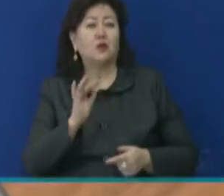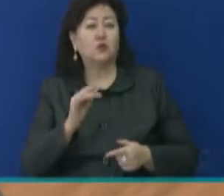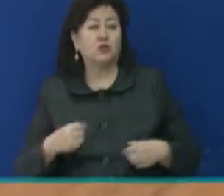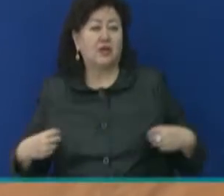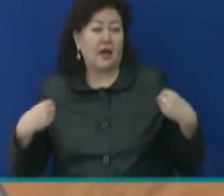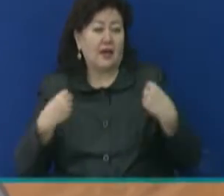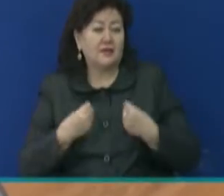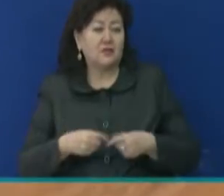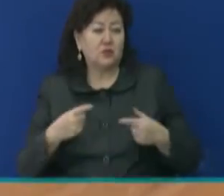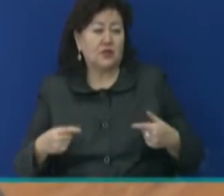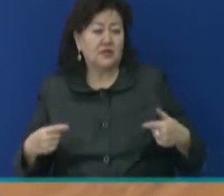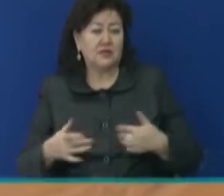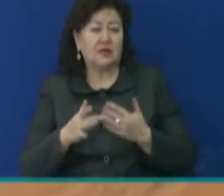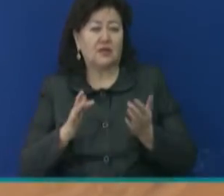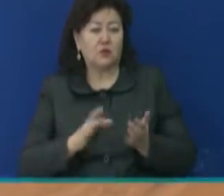одежды